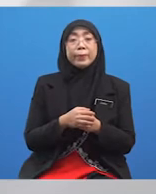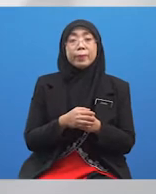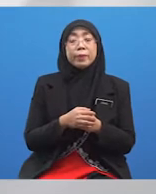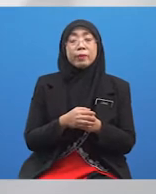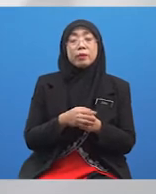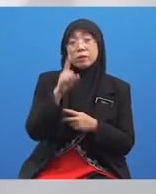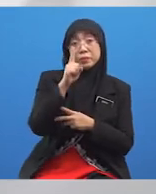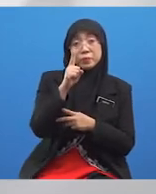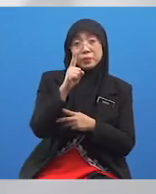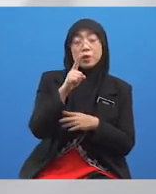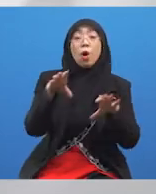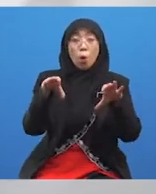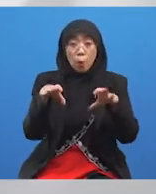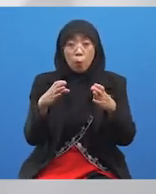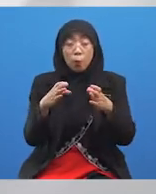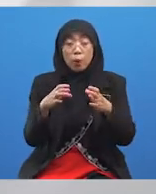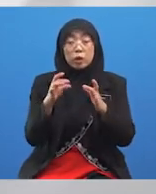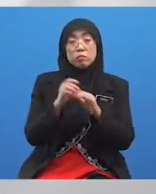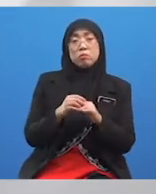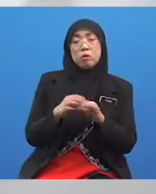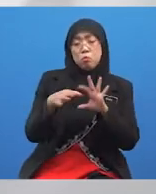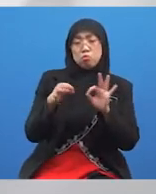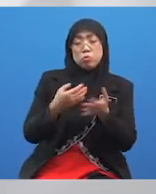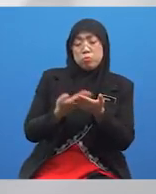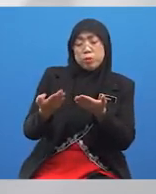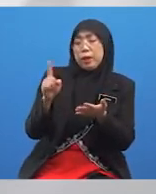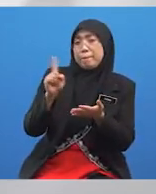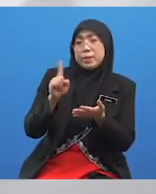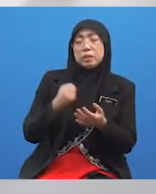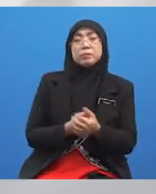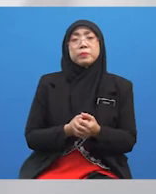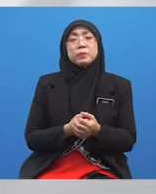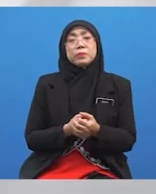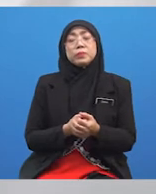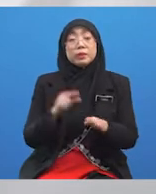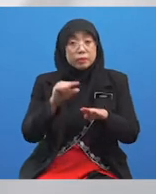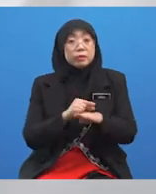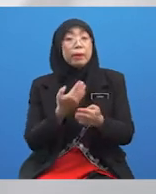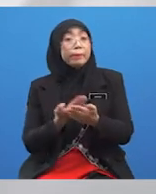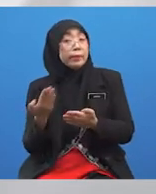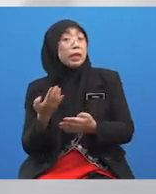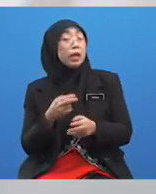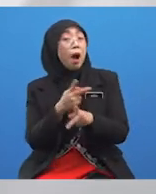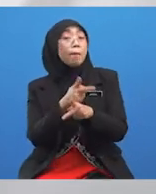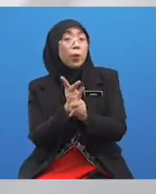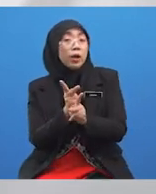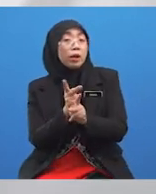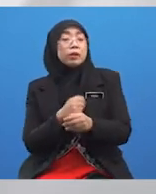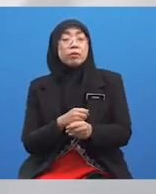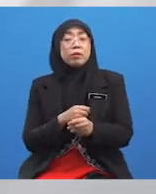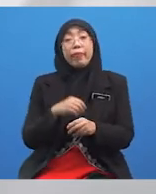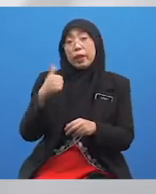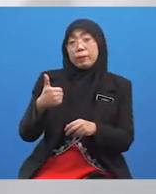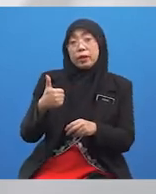Fakta 1, membuat keputusan pembelian. Huraian, pengguna akan membeli produk berdasarkan alternatif yang